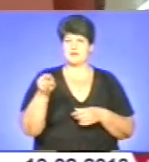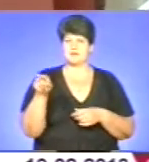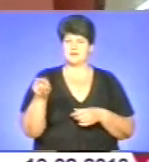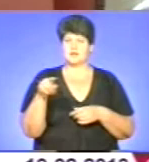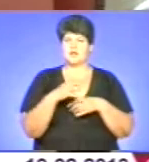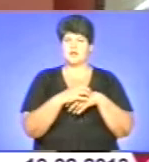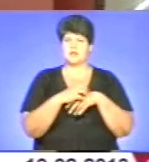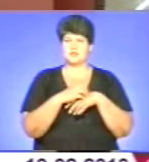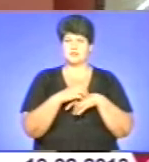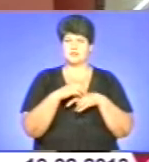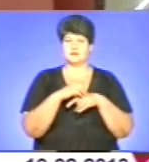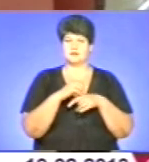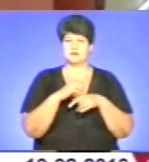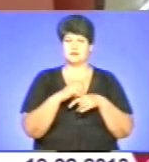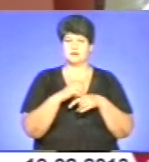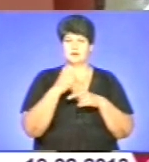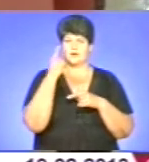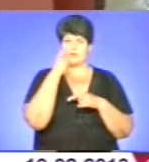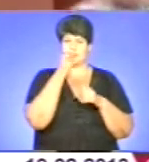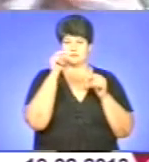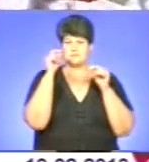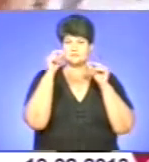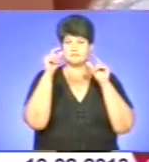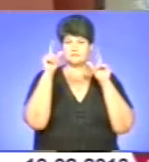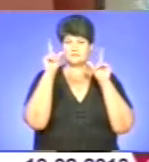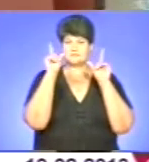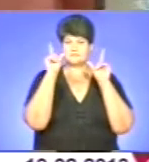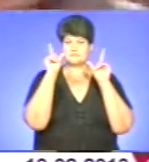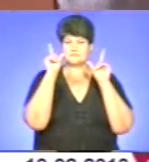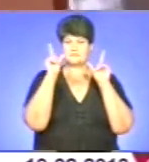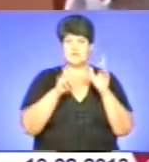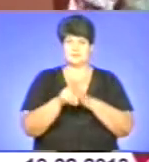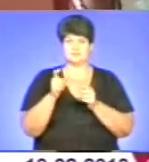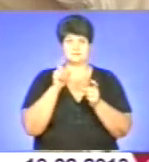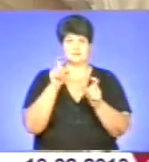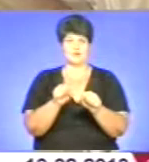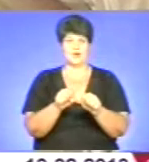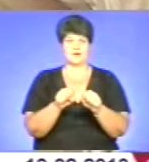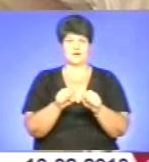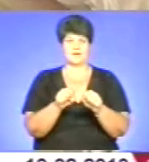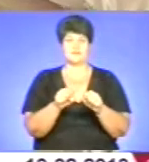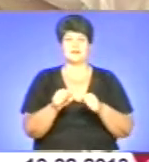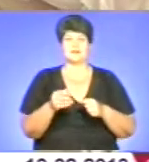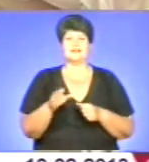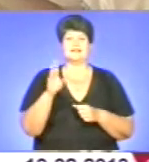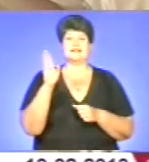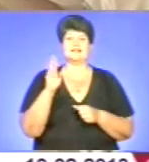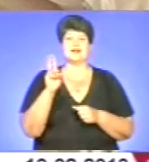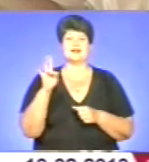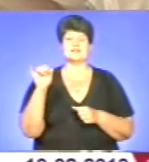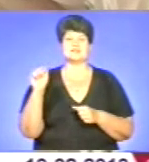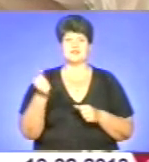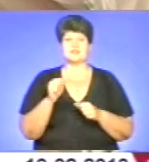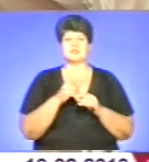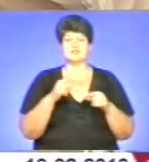кішка очеру вляє і на Коча доняє талант Назарчика та інших дітей у